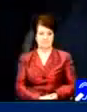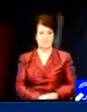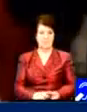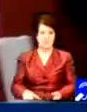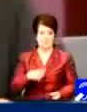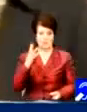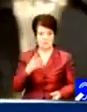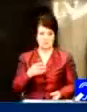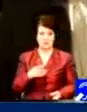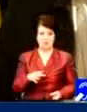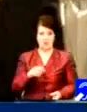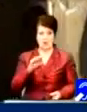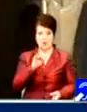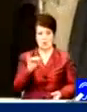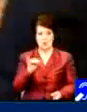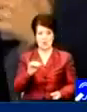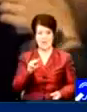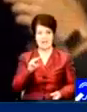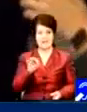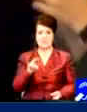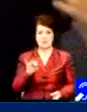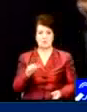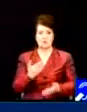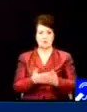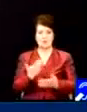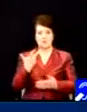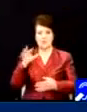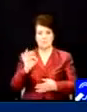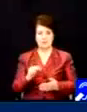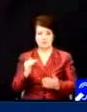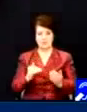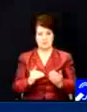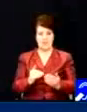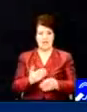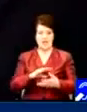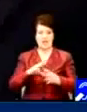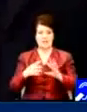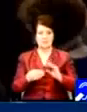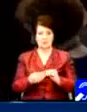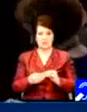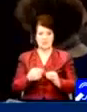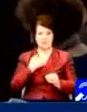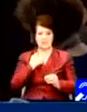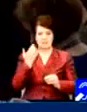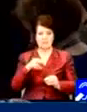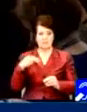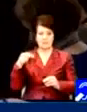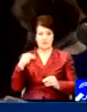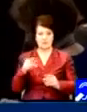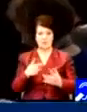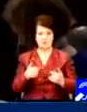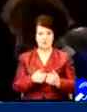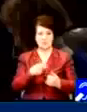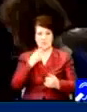premier Iulia Timoșenko este depășită de actualul șef al statului cu aproximativ 3%. Ea a contestat rezultatele la ieșirea de la vot, precizând că formațiunea